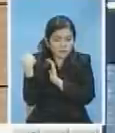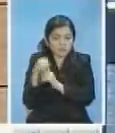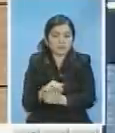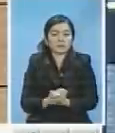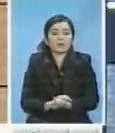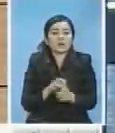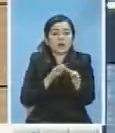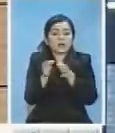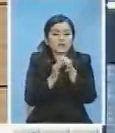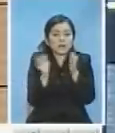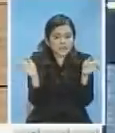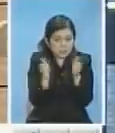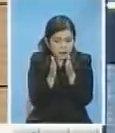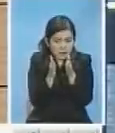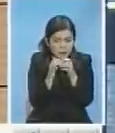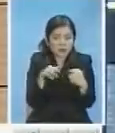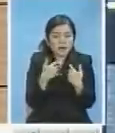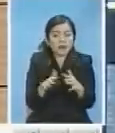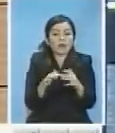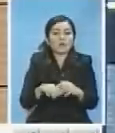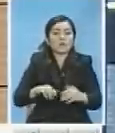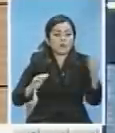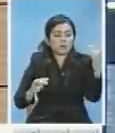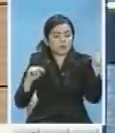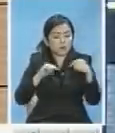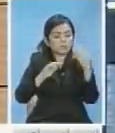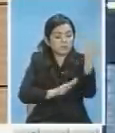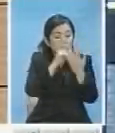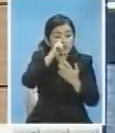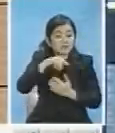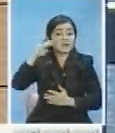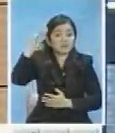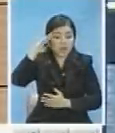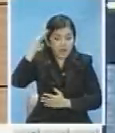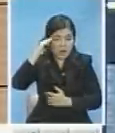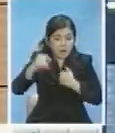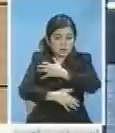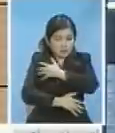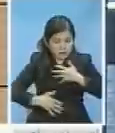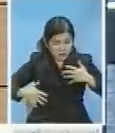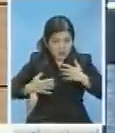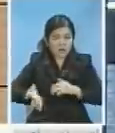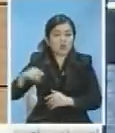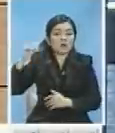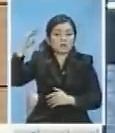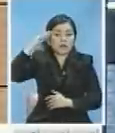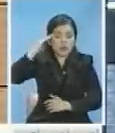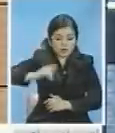จากนั้นทหารของทั้งสองประเทศที่อยู่แนวชายแดนได้มีการประชุมกัน